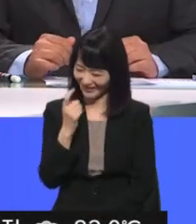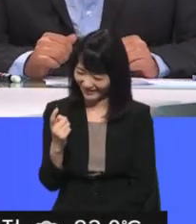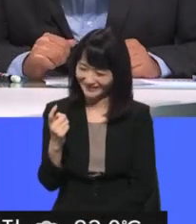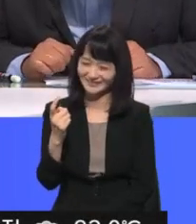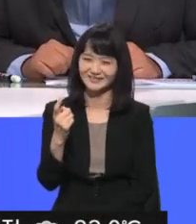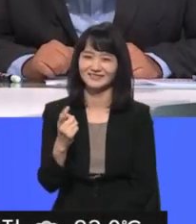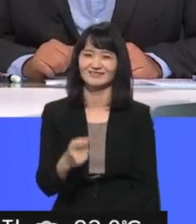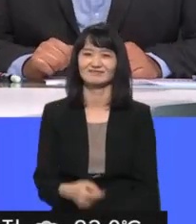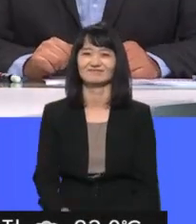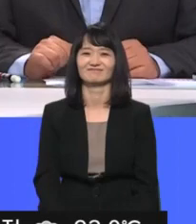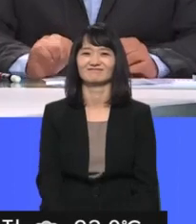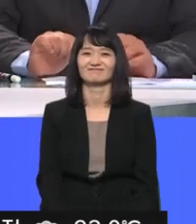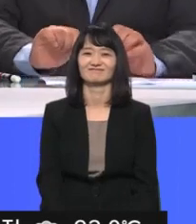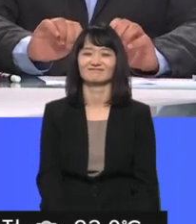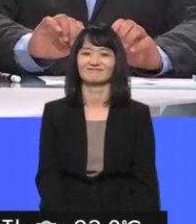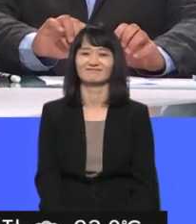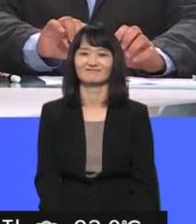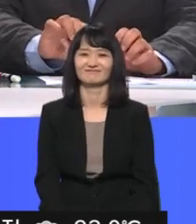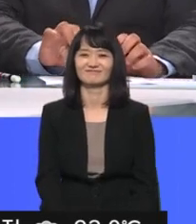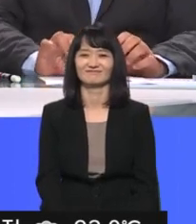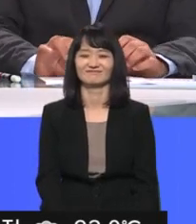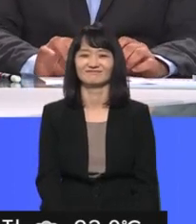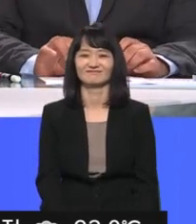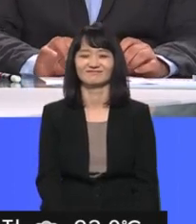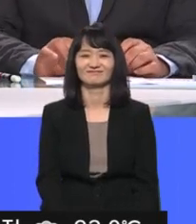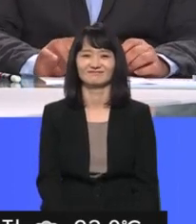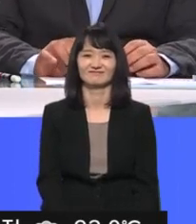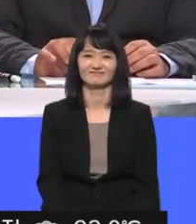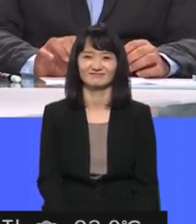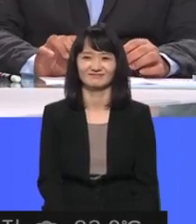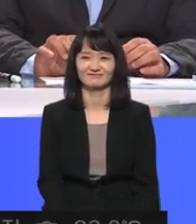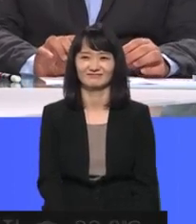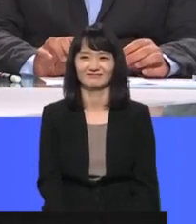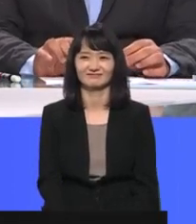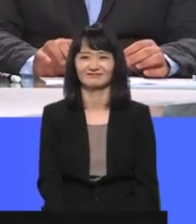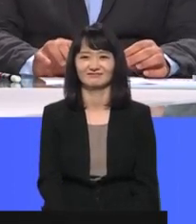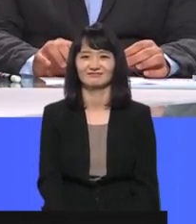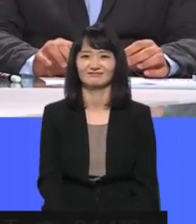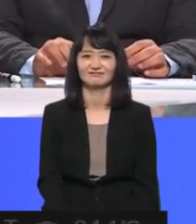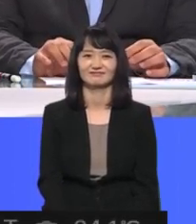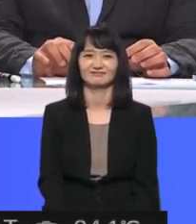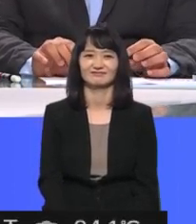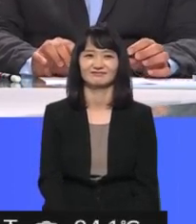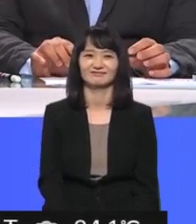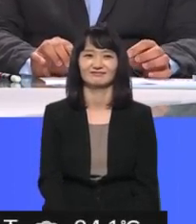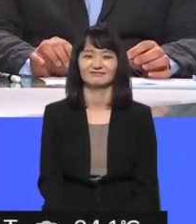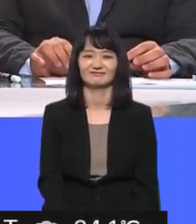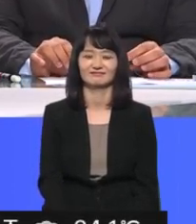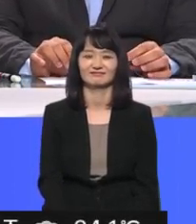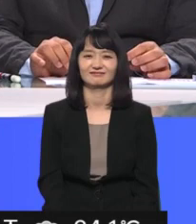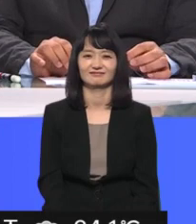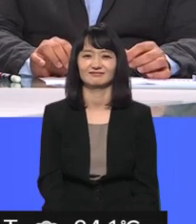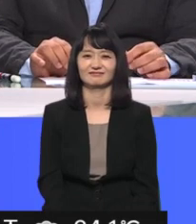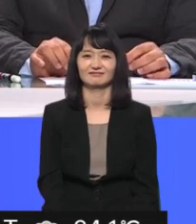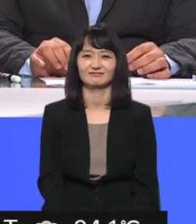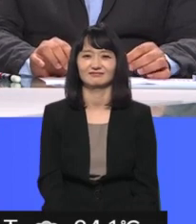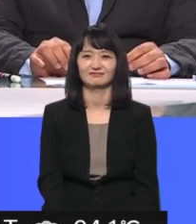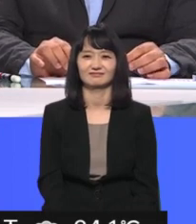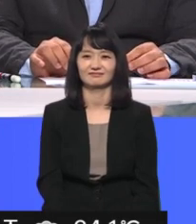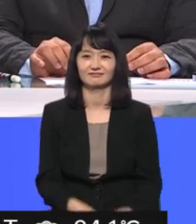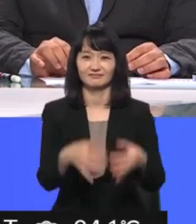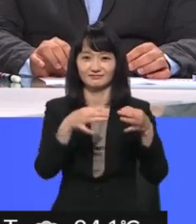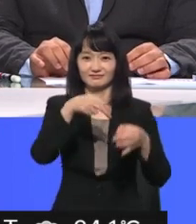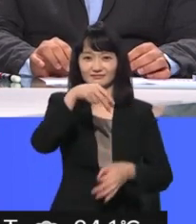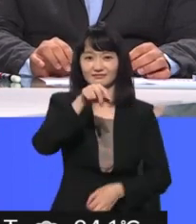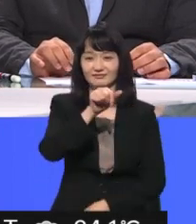아따 않았다 그렇게 금일 쓰셨습니다 그 다음에 특히 앞서 있는 인계 캔디 님 김성애